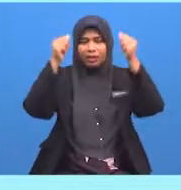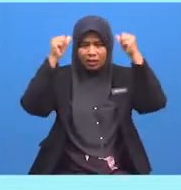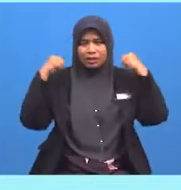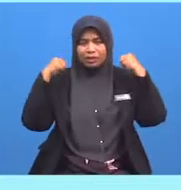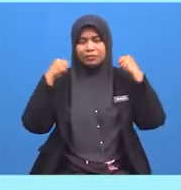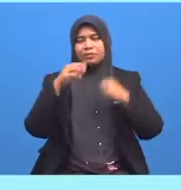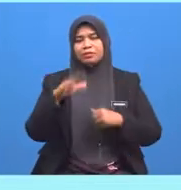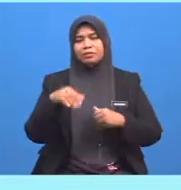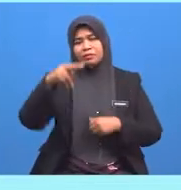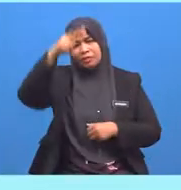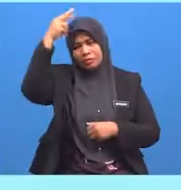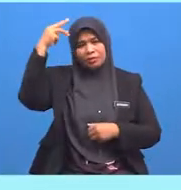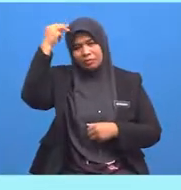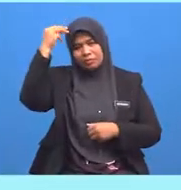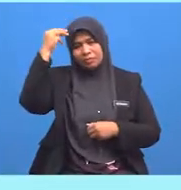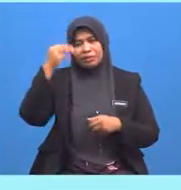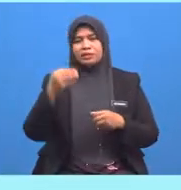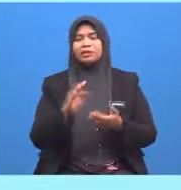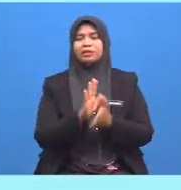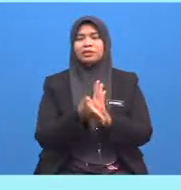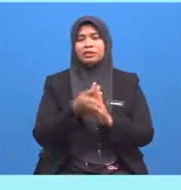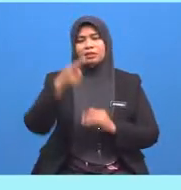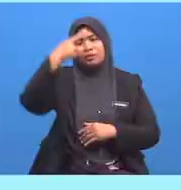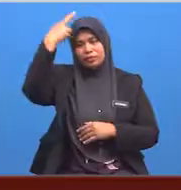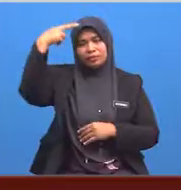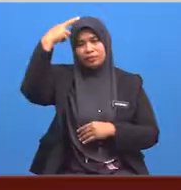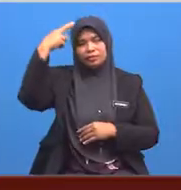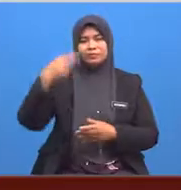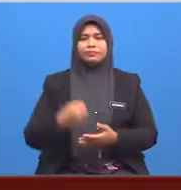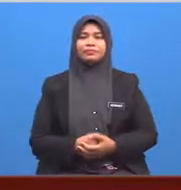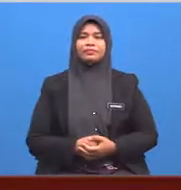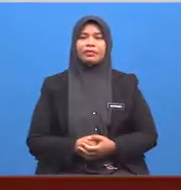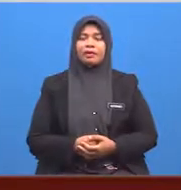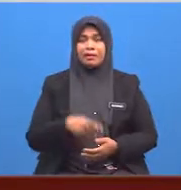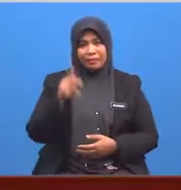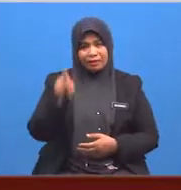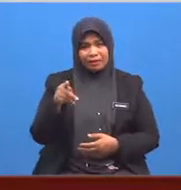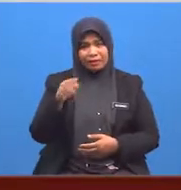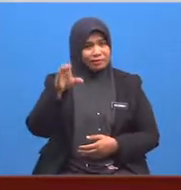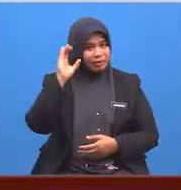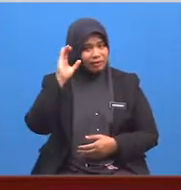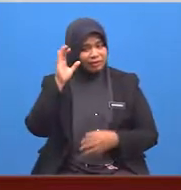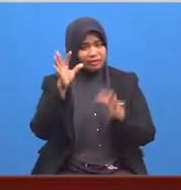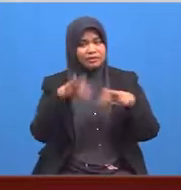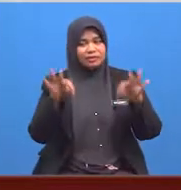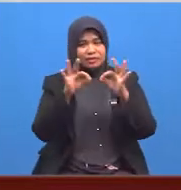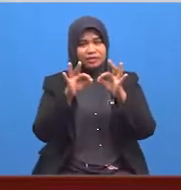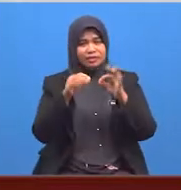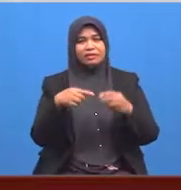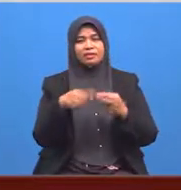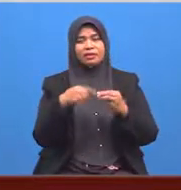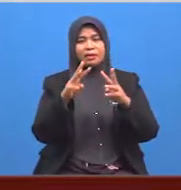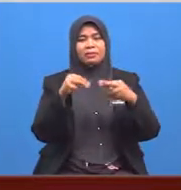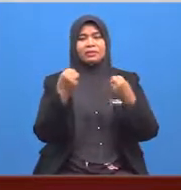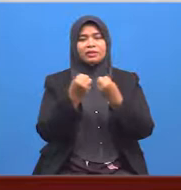Nabi Muhammad Shallallahu Alaihi Wasallam menjadi rasul Pernahkah kamu mendengar cerita berkaitan masyarakat Arab